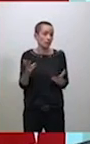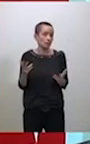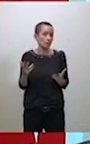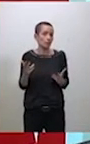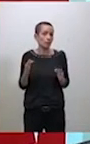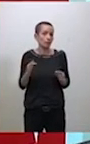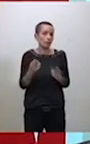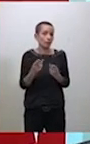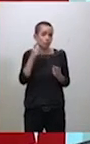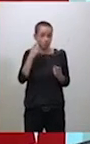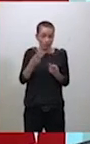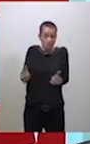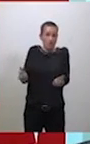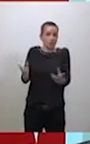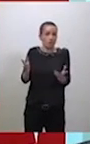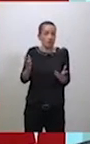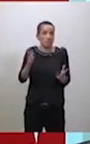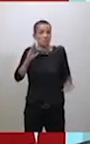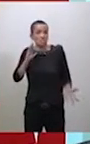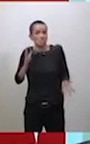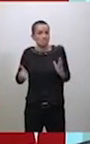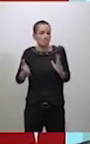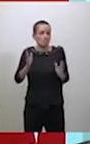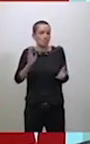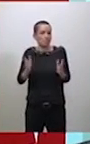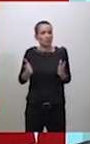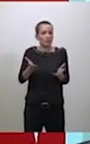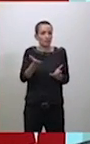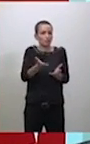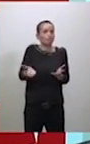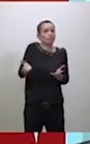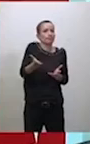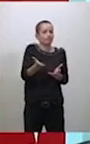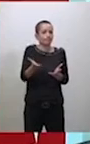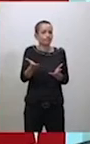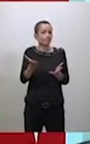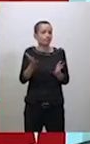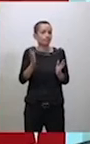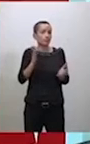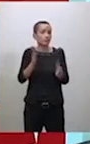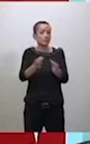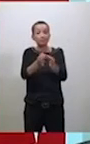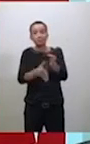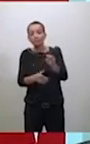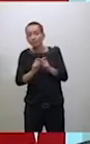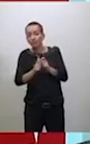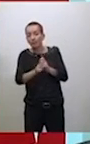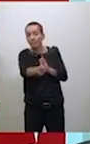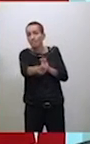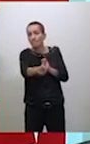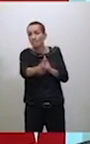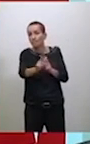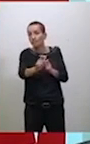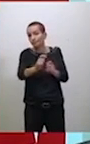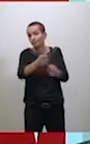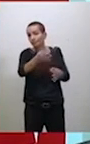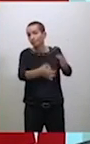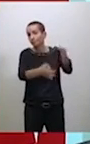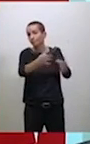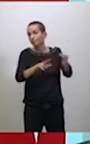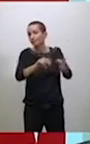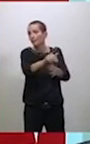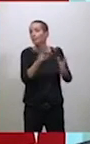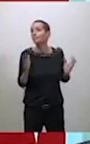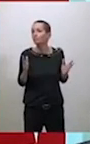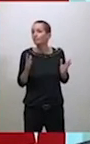sur la ville, et pourrait même connaître des développements judiciaires. Donc, il paraissait important de